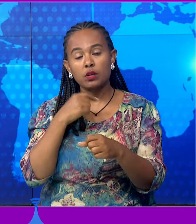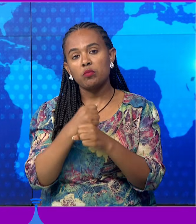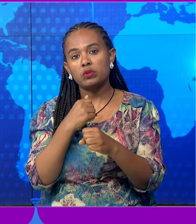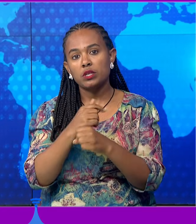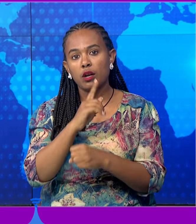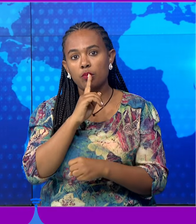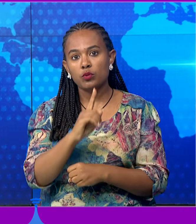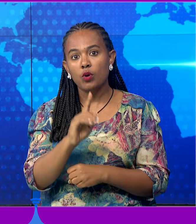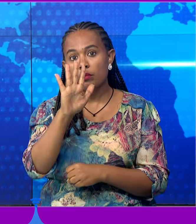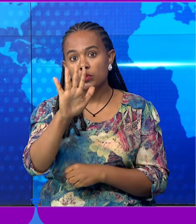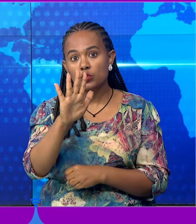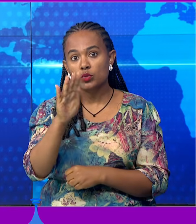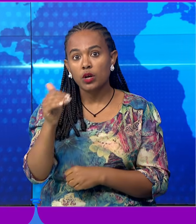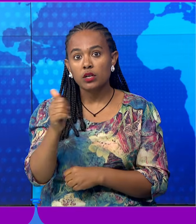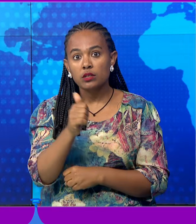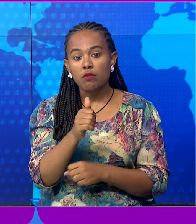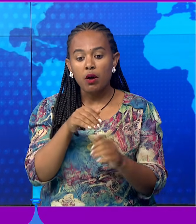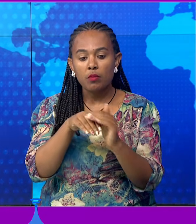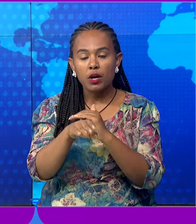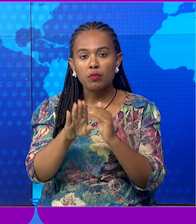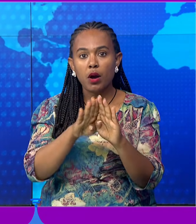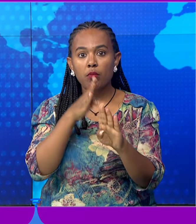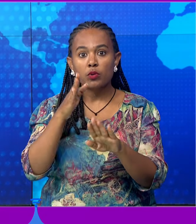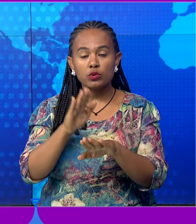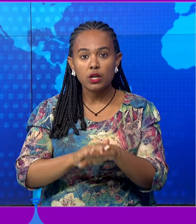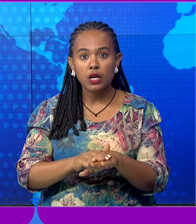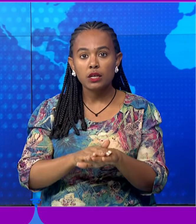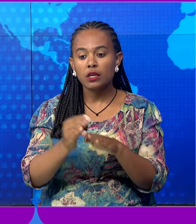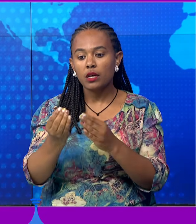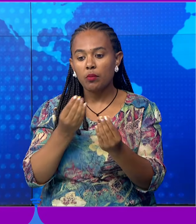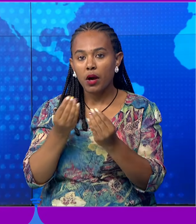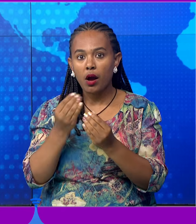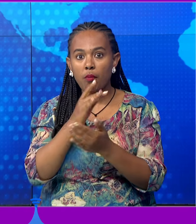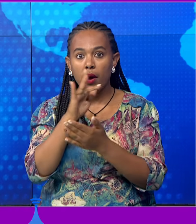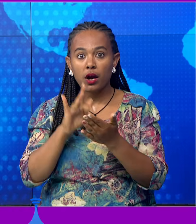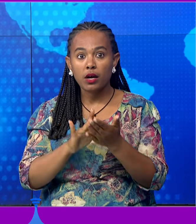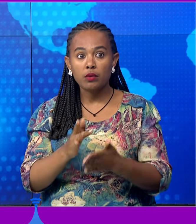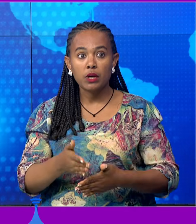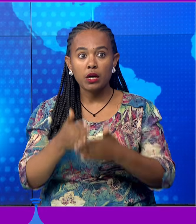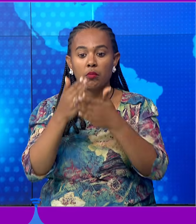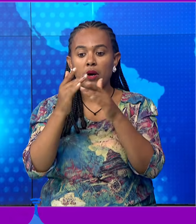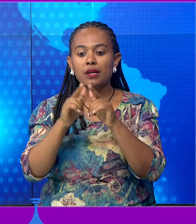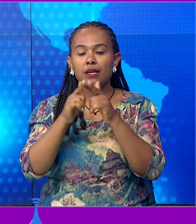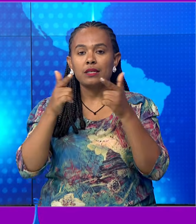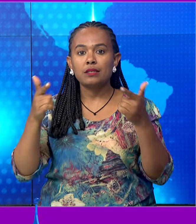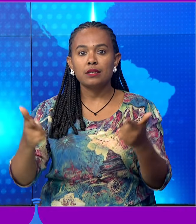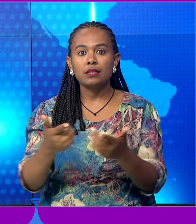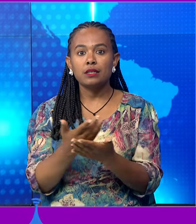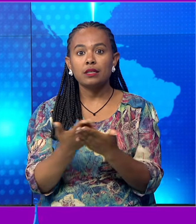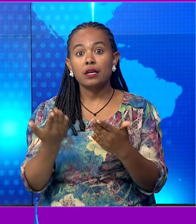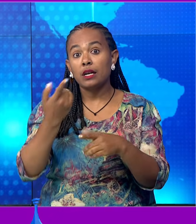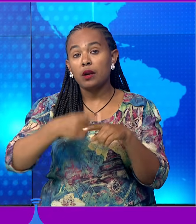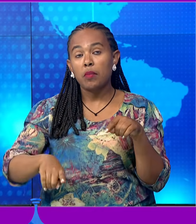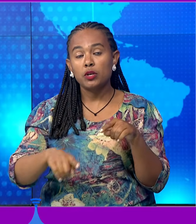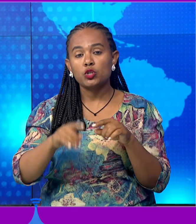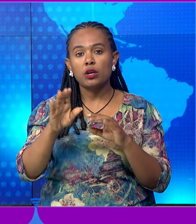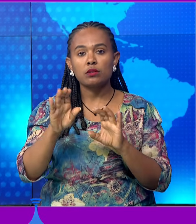ነው። 5 የአዲስ አበባ መግቢያ በሮች ላይ የገበያ ማዕከል መገንባት እንደ ትልቅ ቢግ ዲል እንደማይቻል